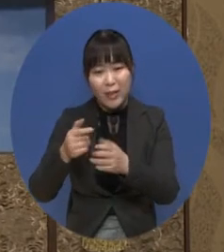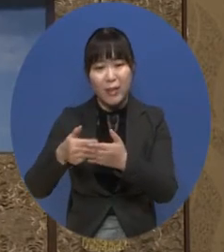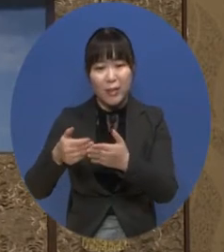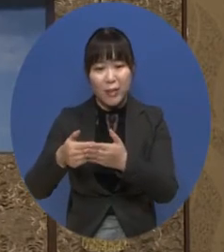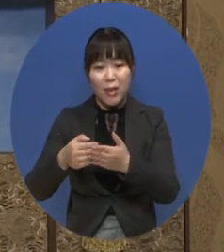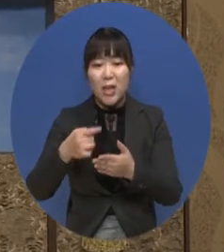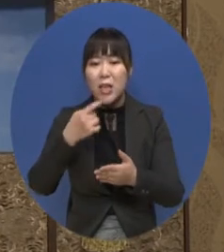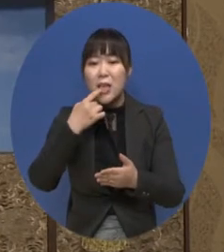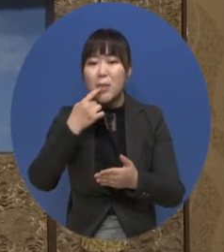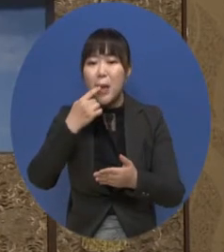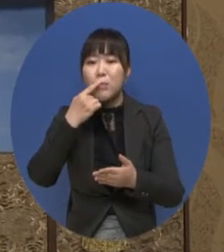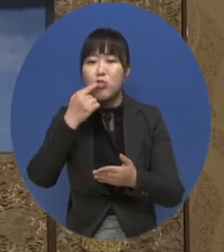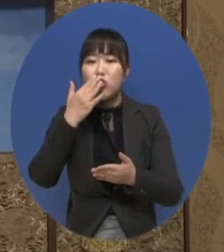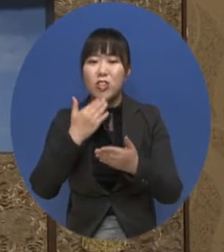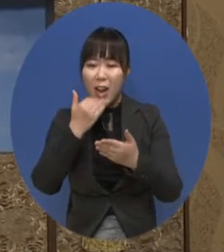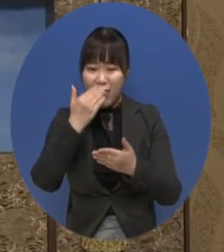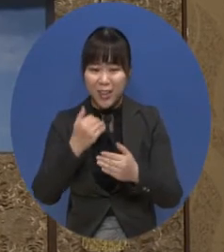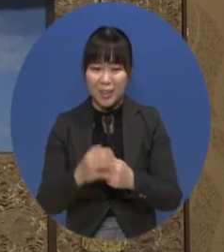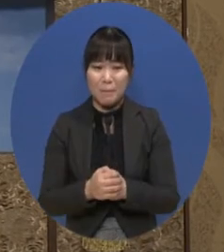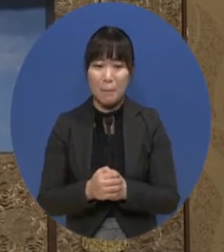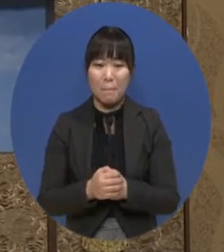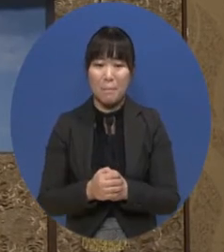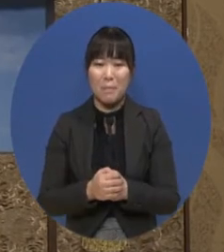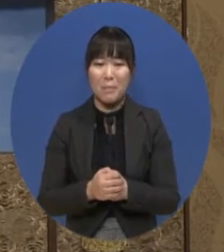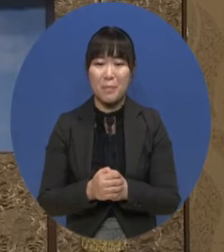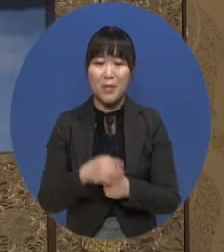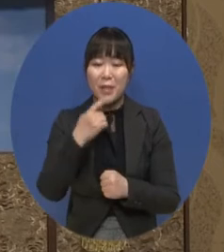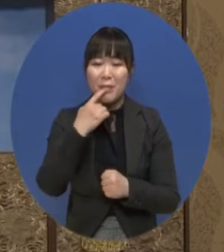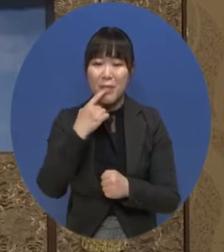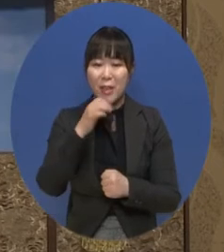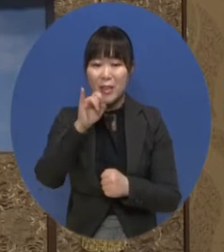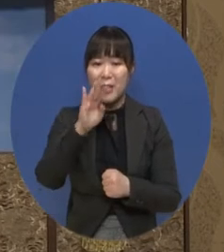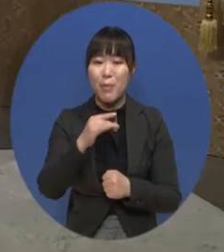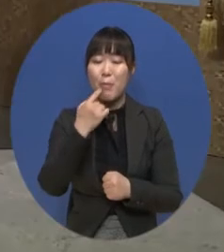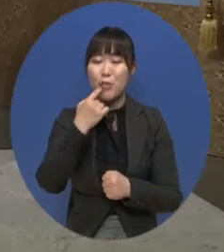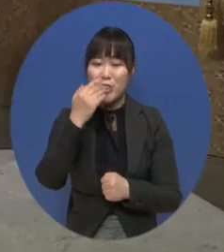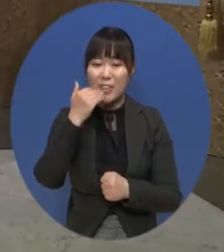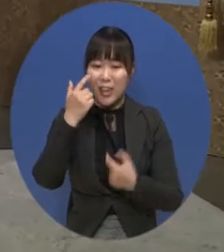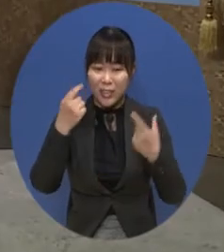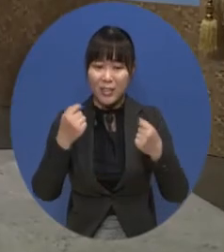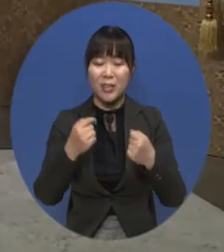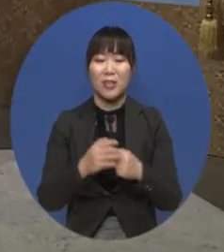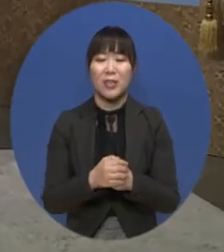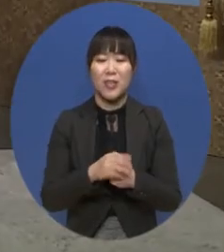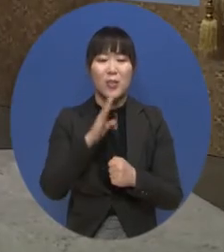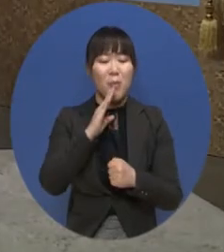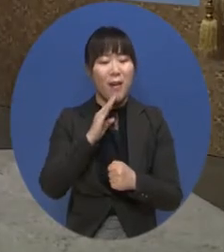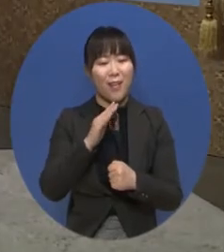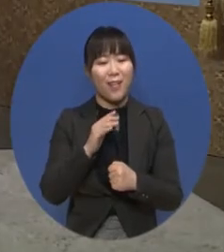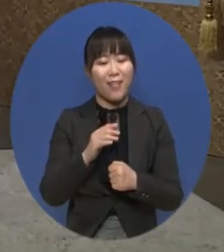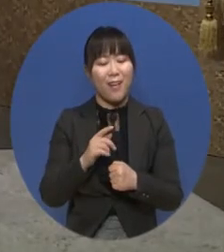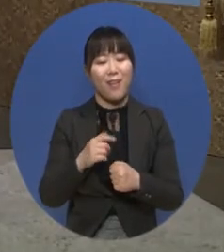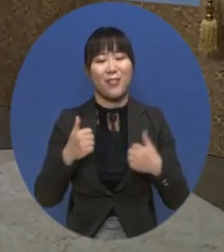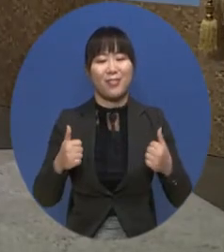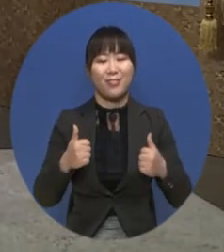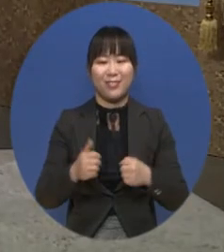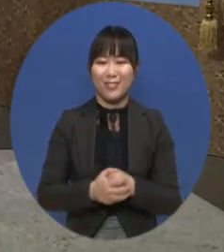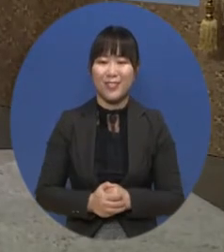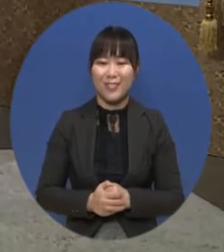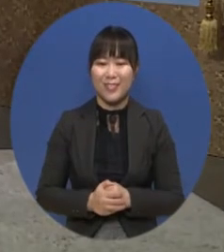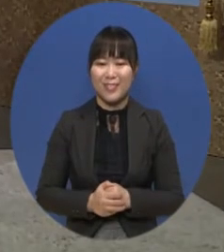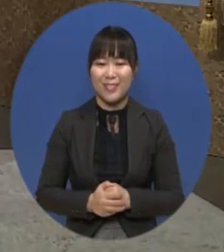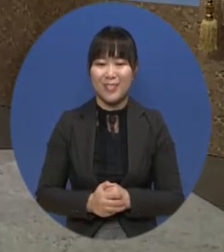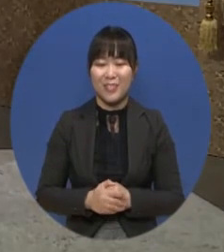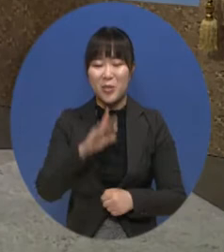입에 풀칠하다예요. 딱풀 바르고 있어요. 근데 정말 너무 센스가